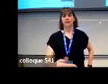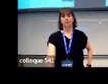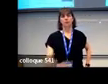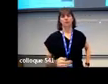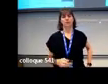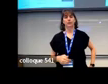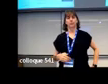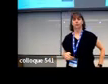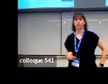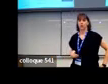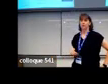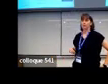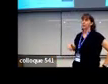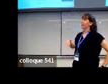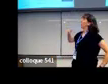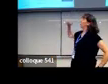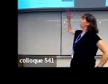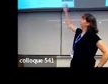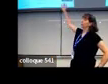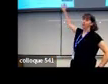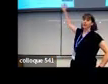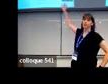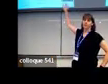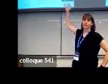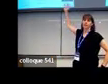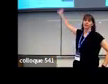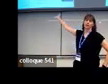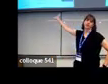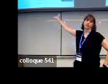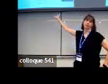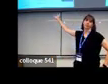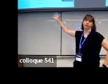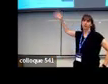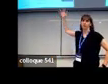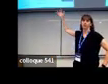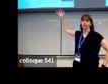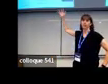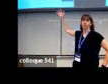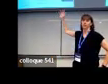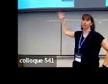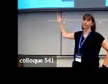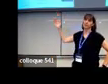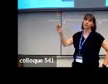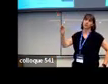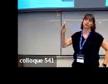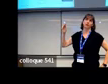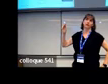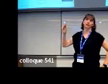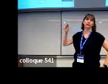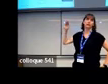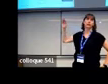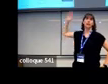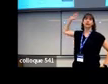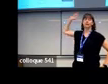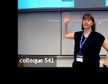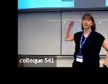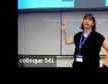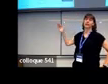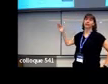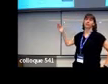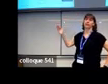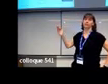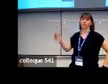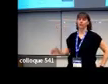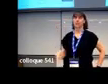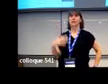que, par exemple, pour la figure du bas, elles ont aussi créé le texte alternatif, un graphique de nuages. Fait que là, si c'est un lecteur d'écran qui lit, ça